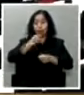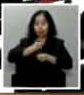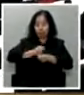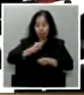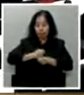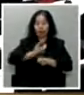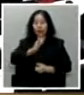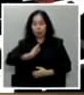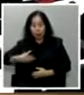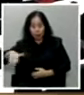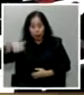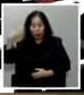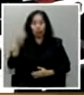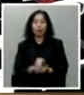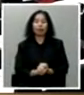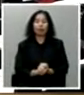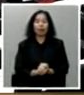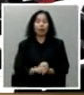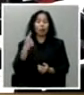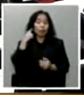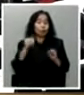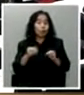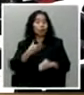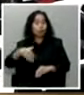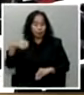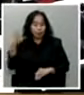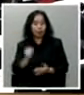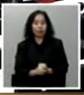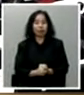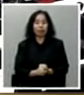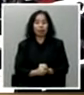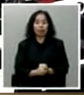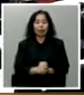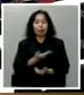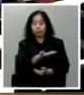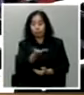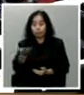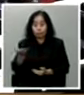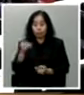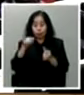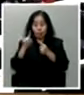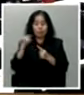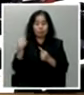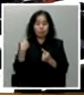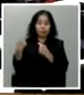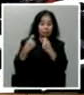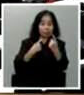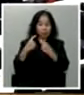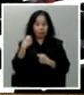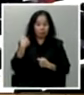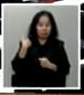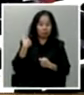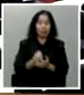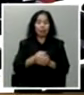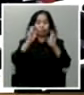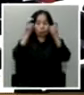งานจลาท่านผู้ชมและท่านผู้ฟังทางบ้านนะครับไปด้วยบรรยากาศของกระทู้ถามแยกเฉพาะซึ่งวันนี้มีการถามตอบกั